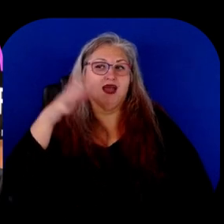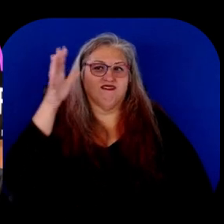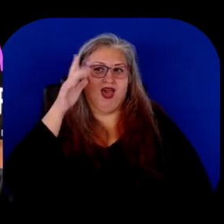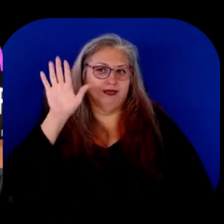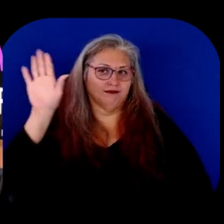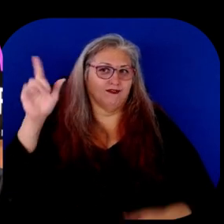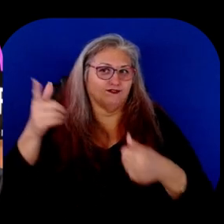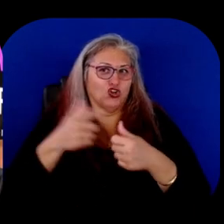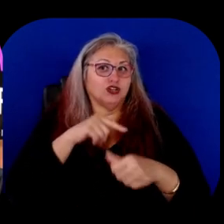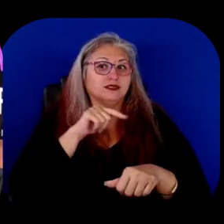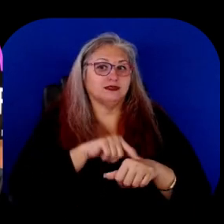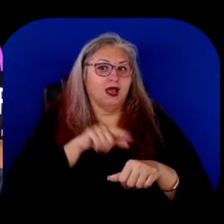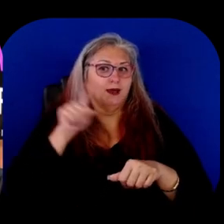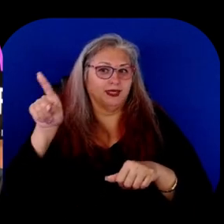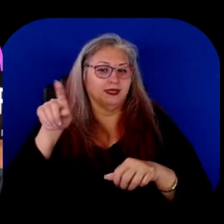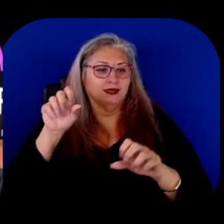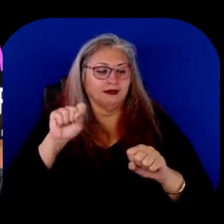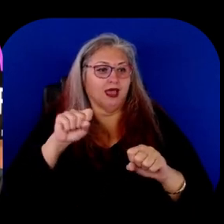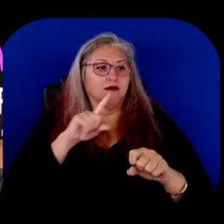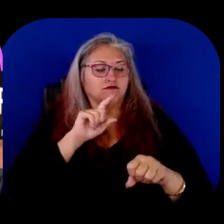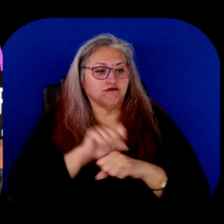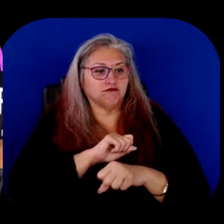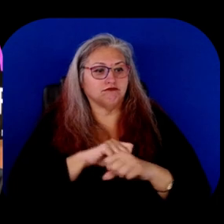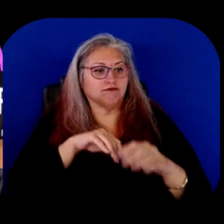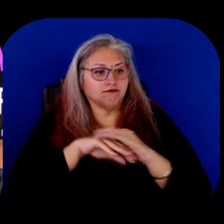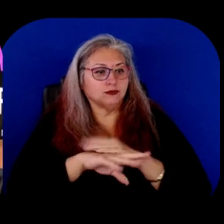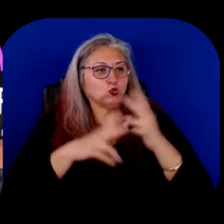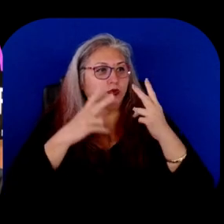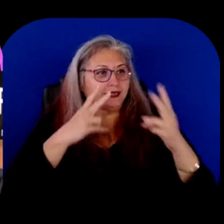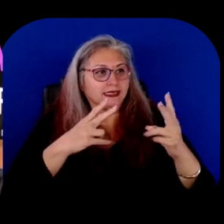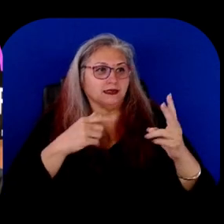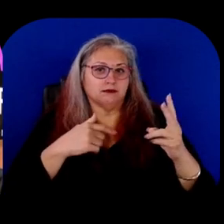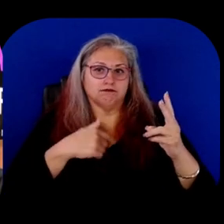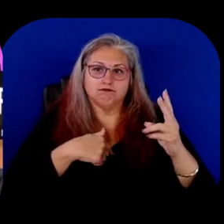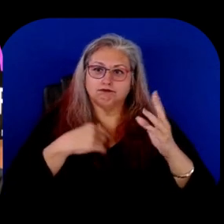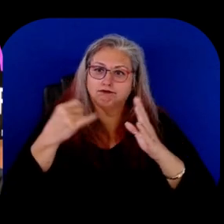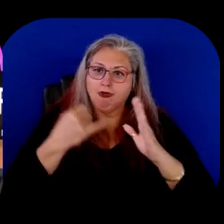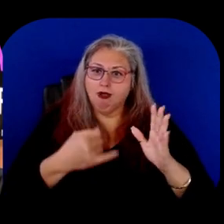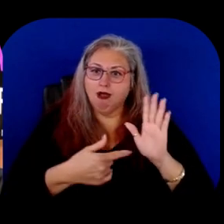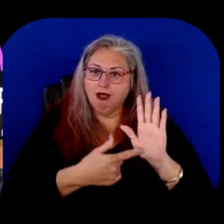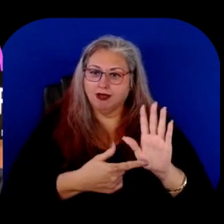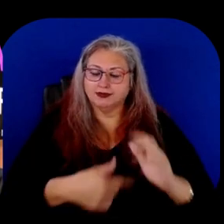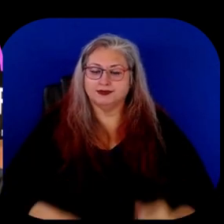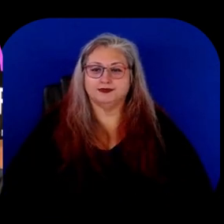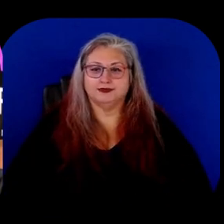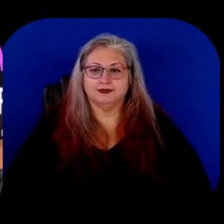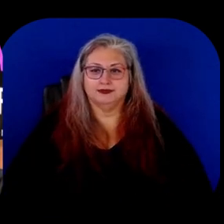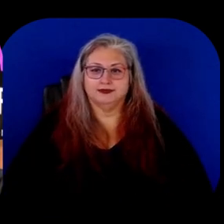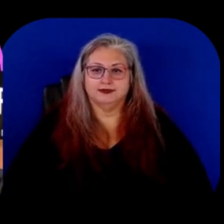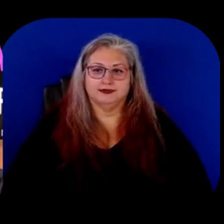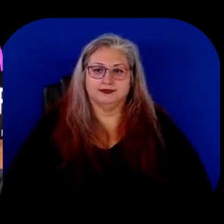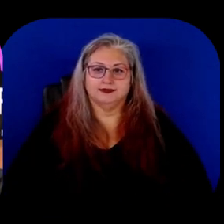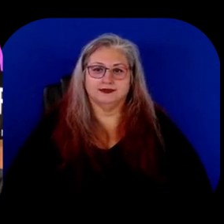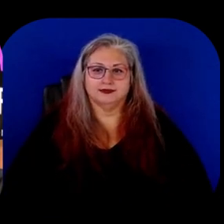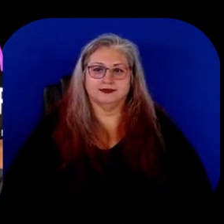father's first opportunity to actually see my artwork. يومها لبسته